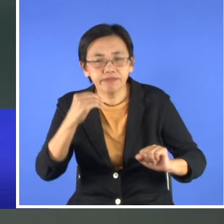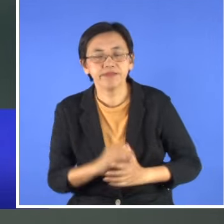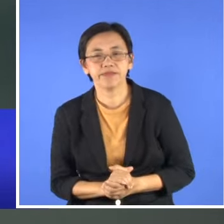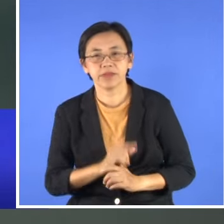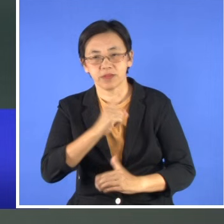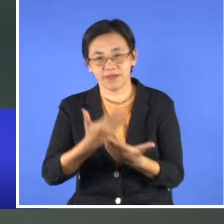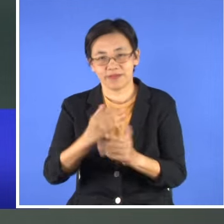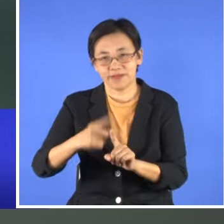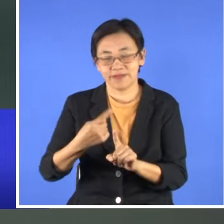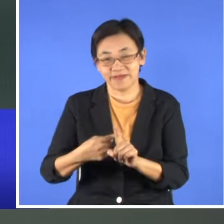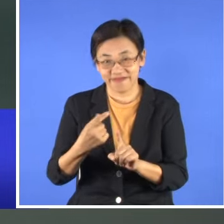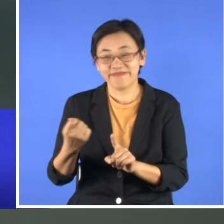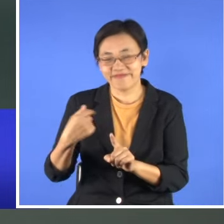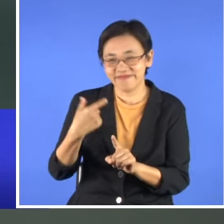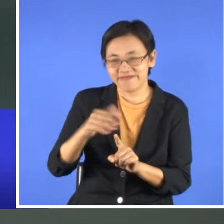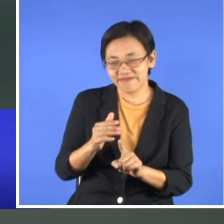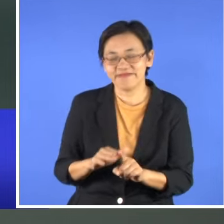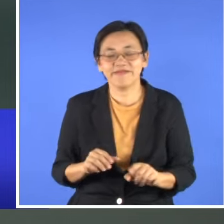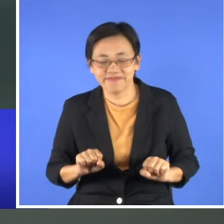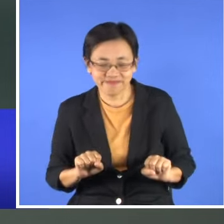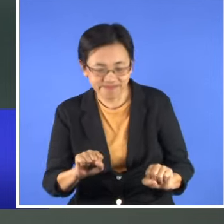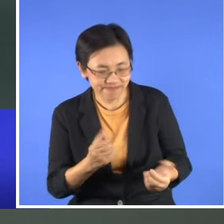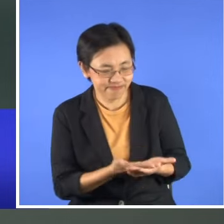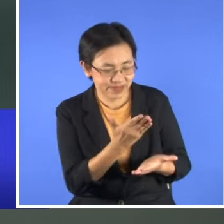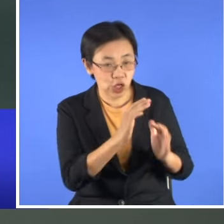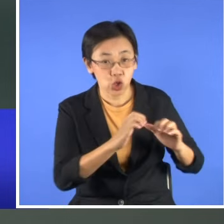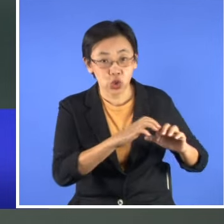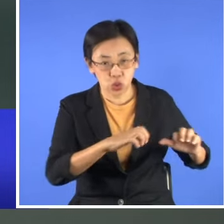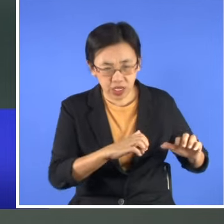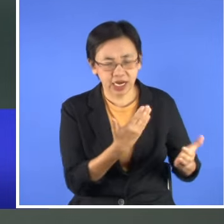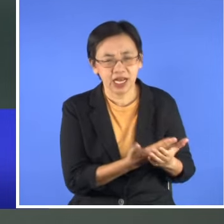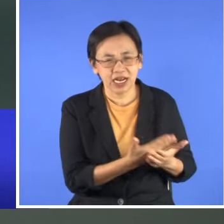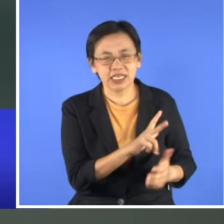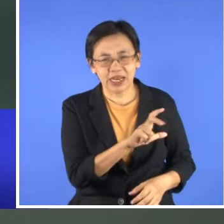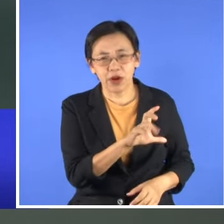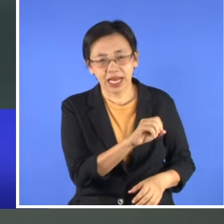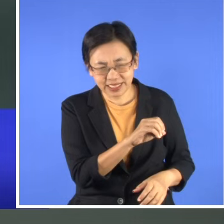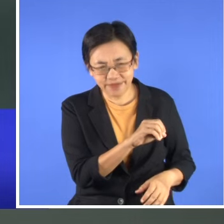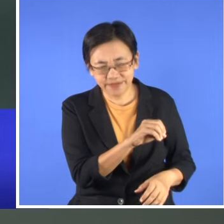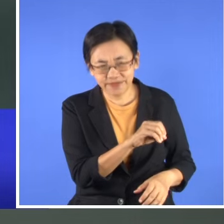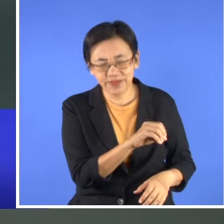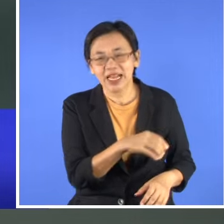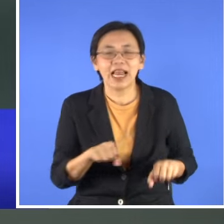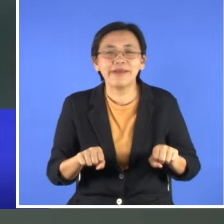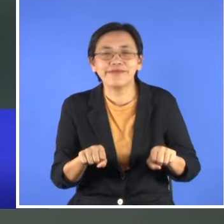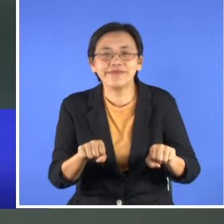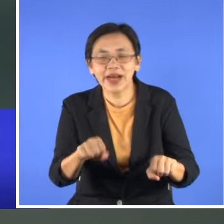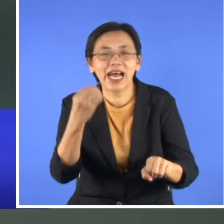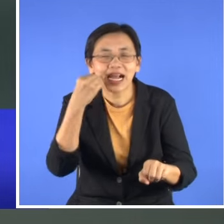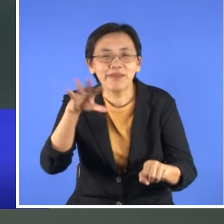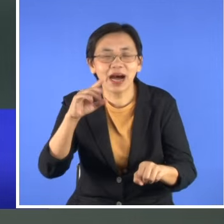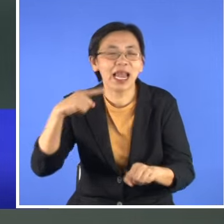เงินเดือนออกฮะก่อนกลับบ้านได้แวะซื้อทุเรียนเกรด Aแพ็คนึงก็ 350บาทเนี่ยจะเอาไปนั่งกินกับภรรยาที่บ้านให้